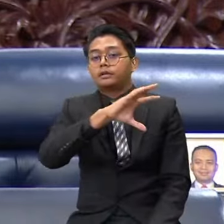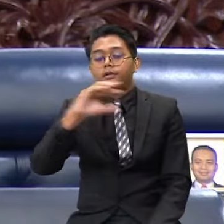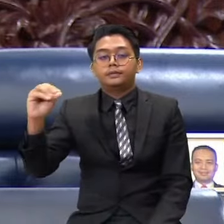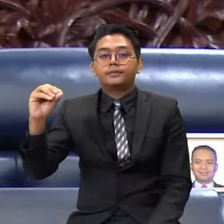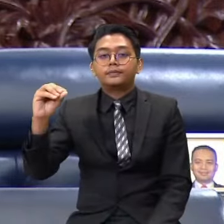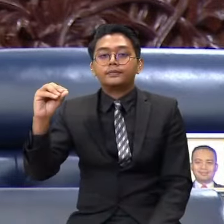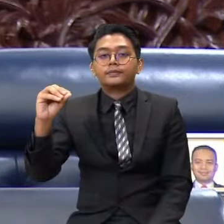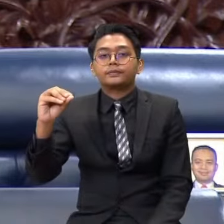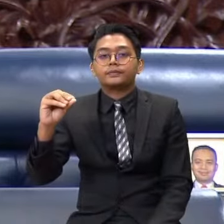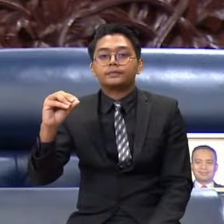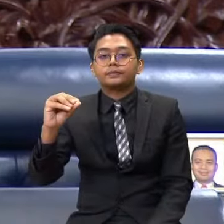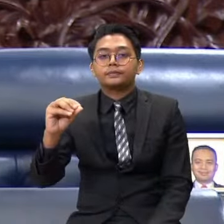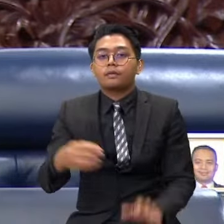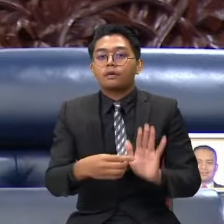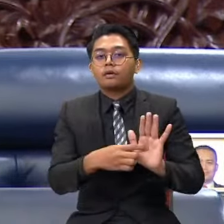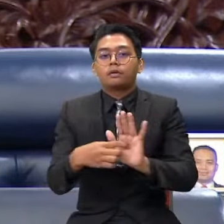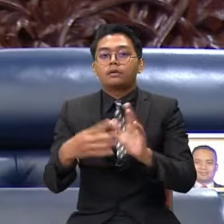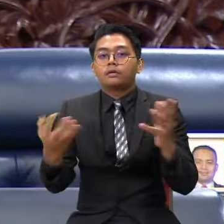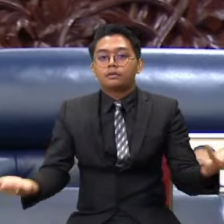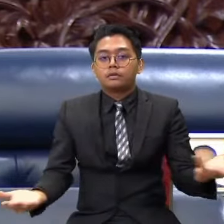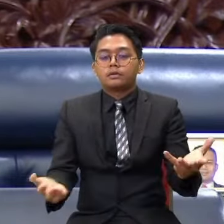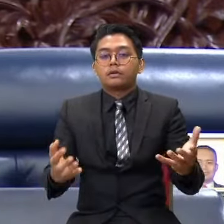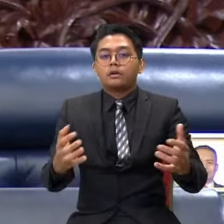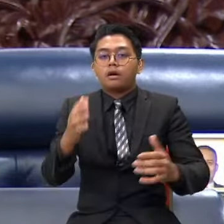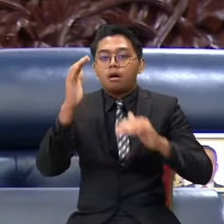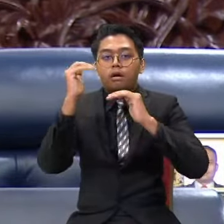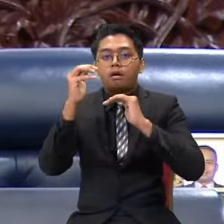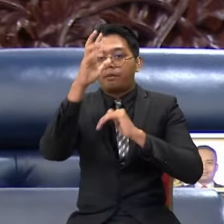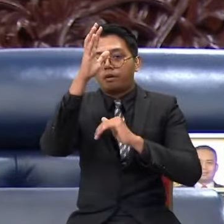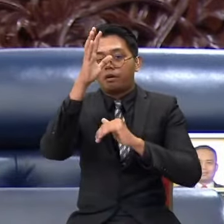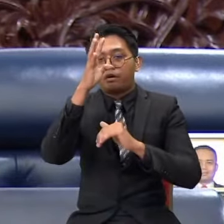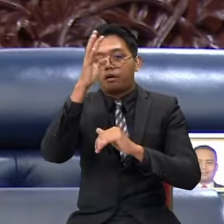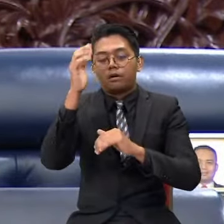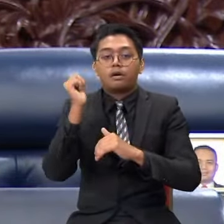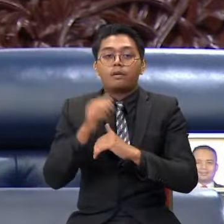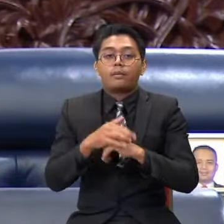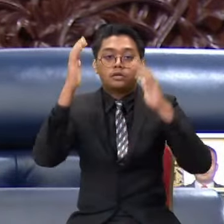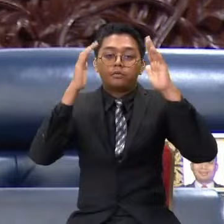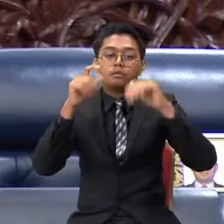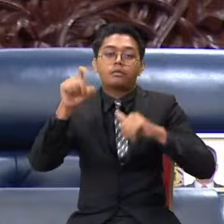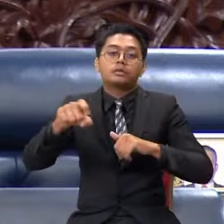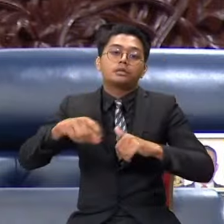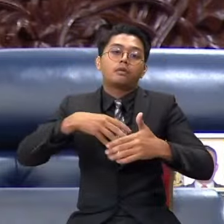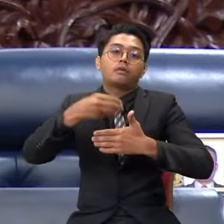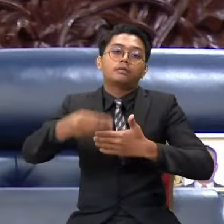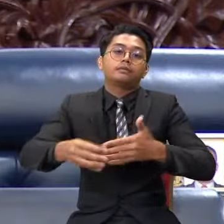aspirasi kerajaan bahawa berjaya melahirkanan yangai peran yang